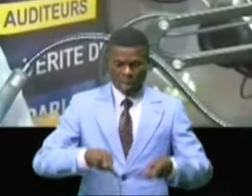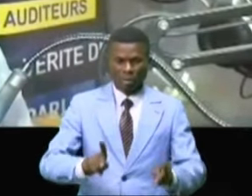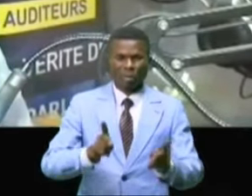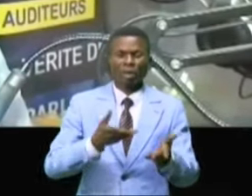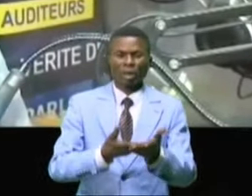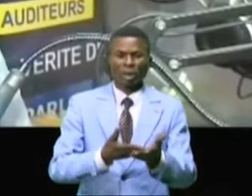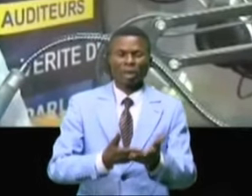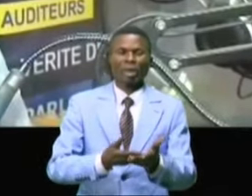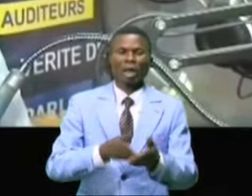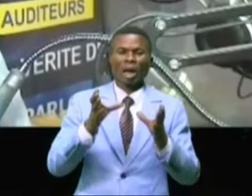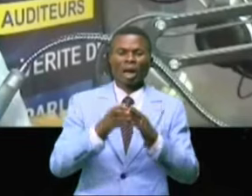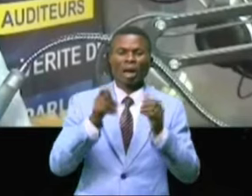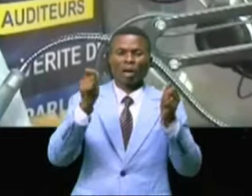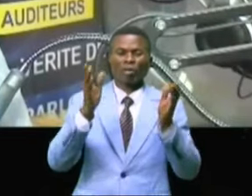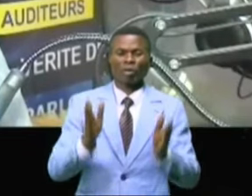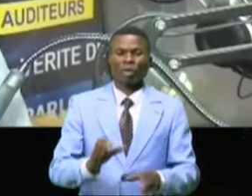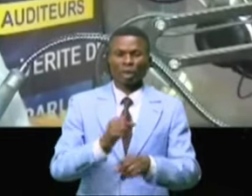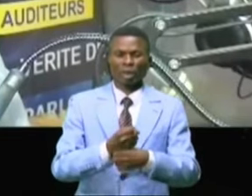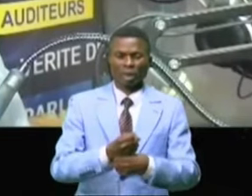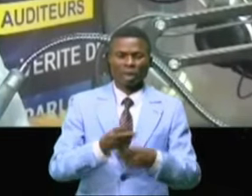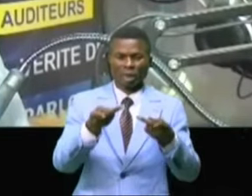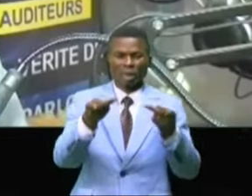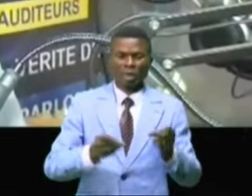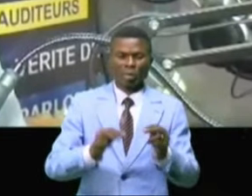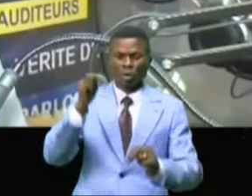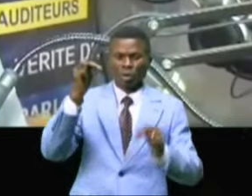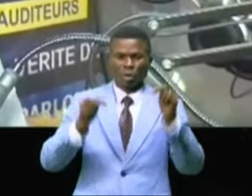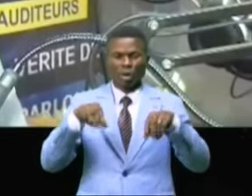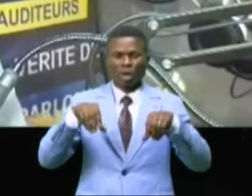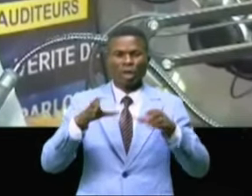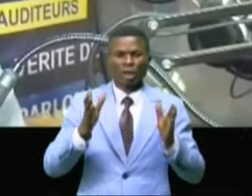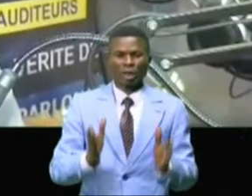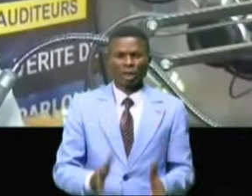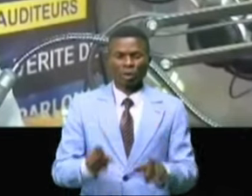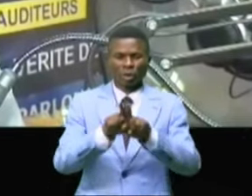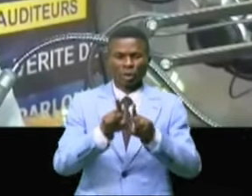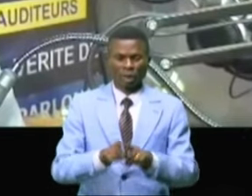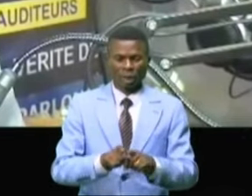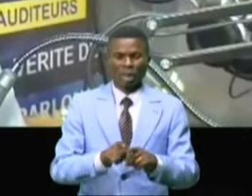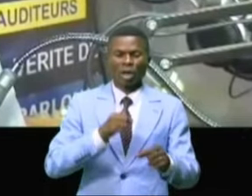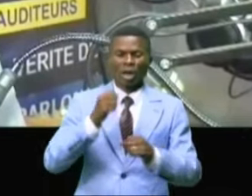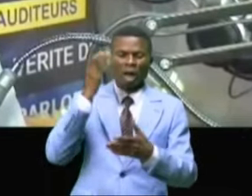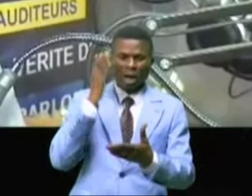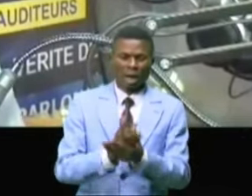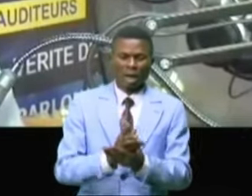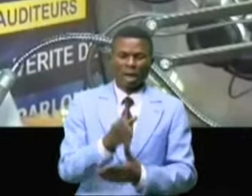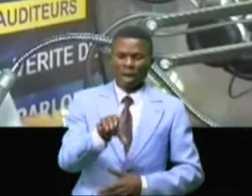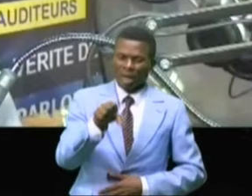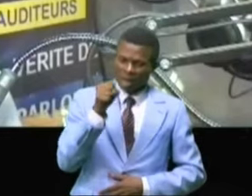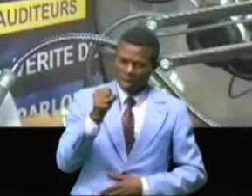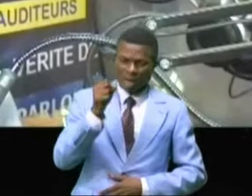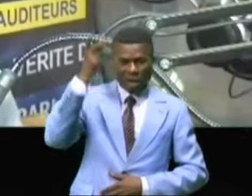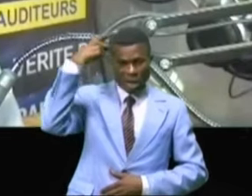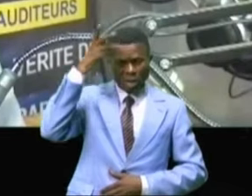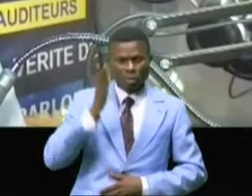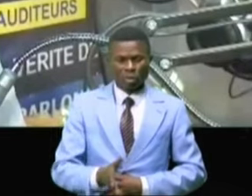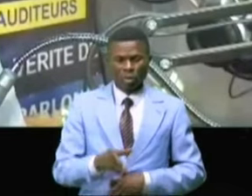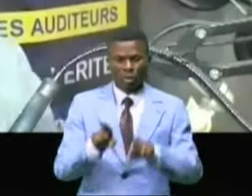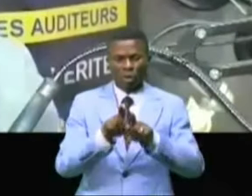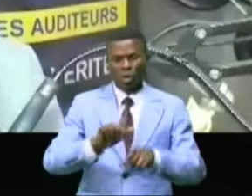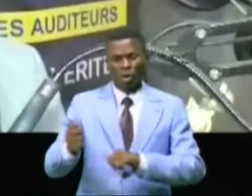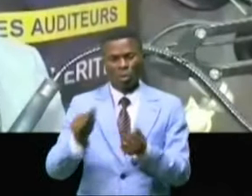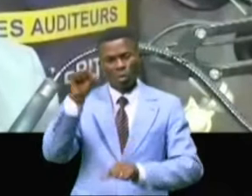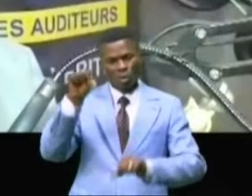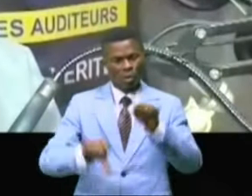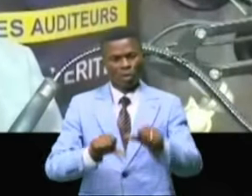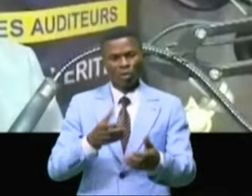devant la presse, de créer une classe moyenne des Congolais et de combattre l'égoïsme politicien et autres